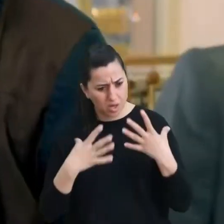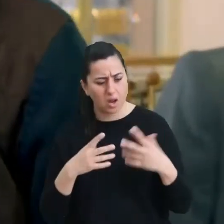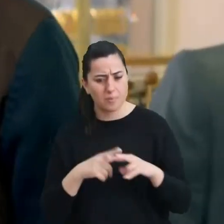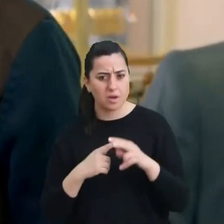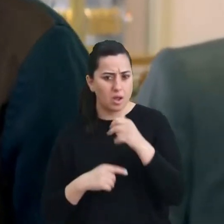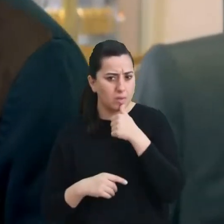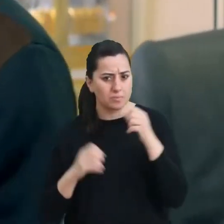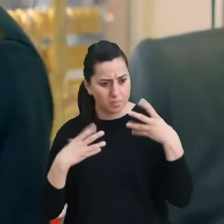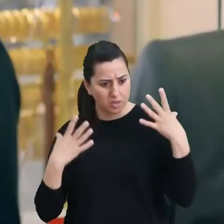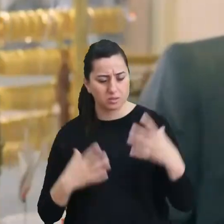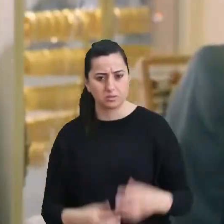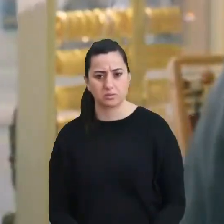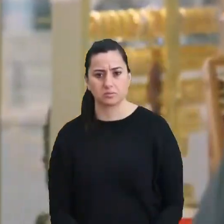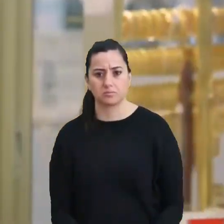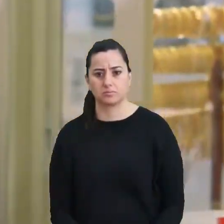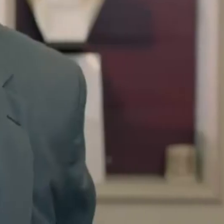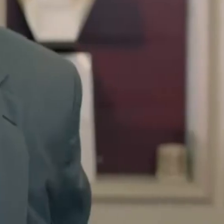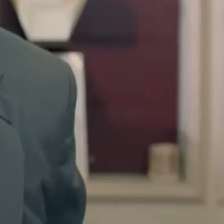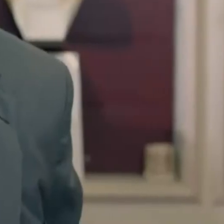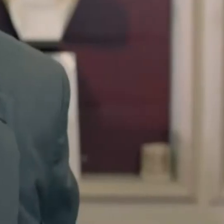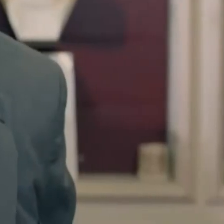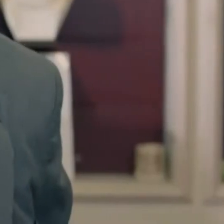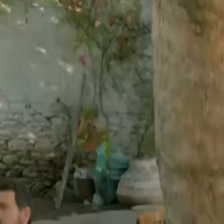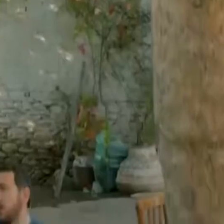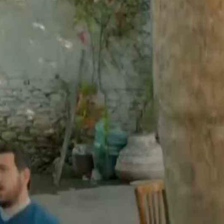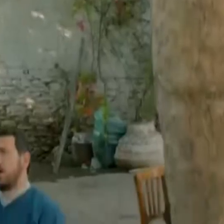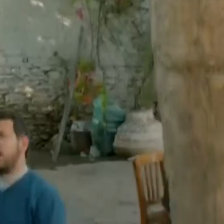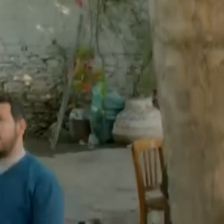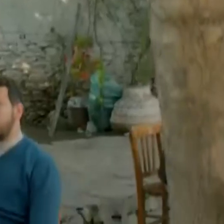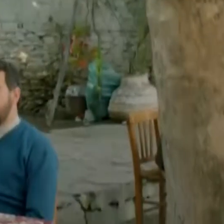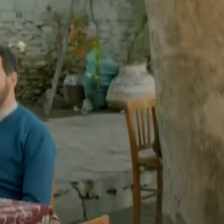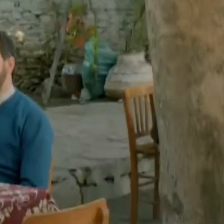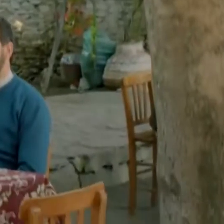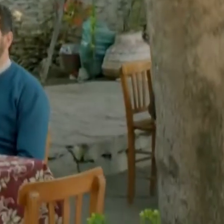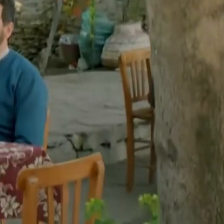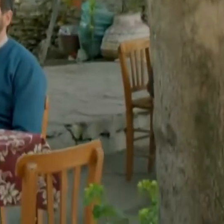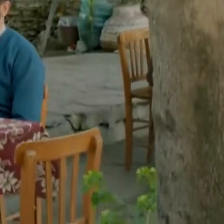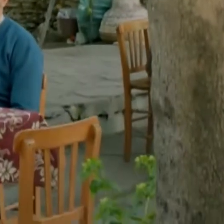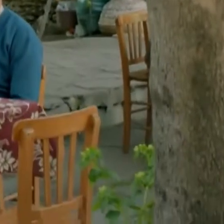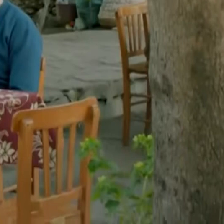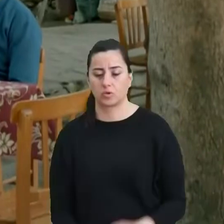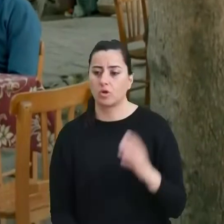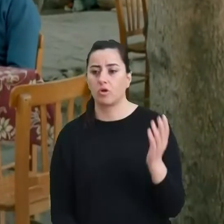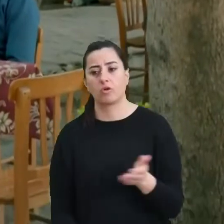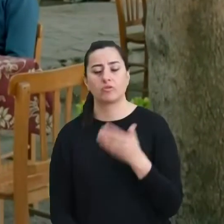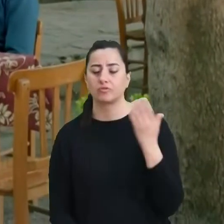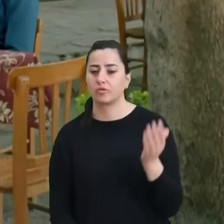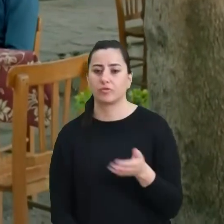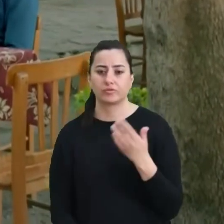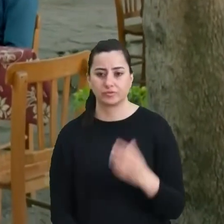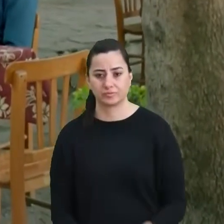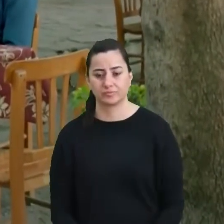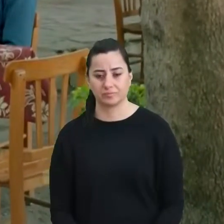bırak. İsmail kıpkırmızı kollarını itti. Hiddetle Sami'ye bakıp yürüdü. Of of.